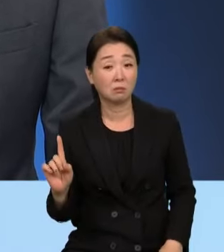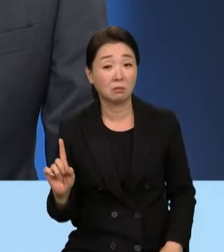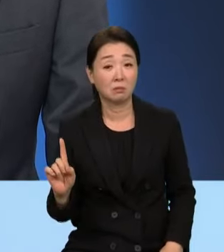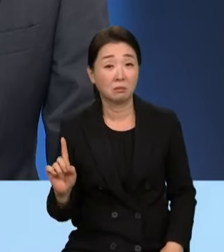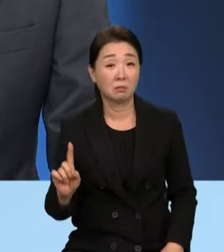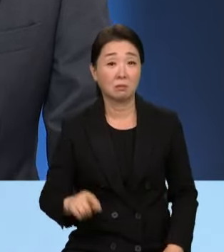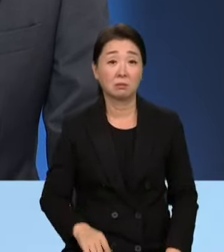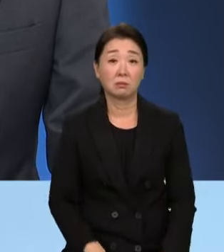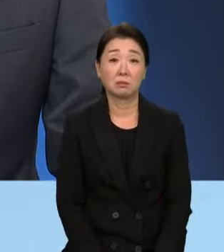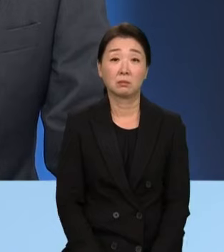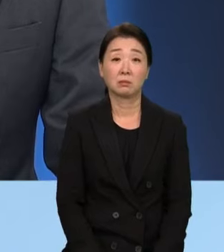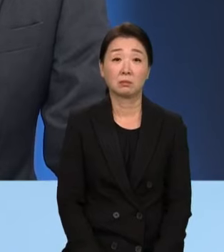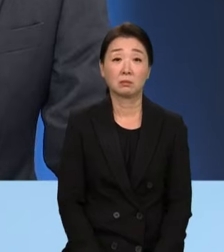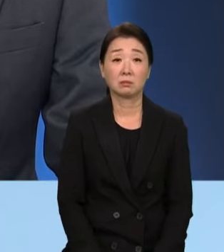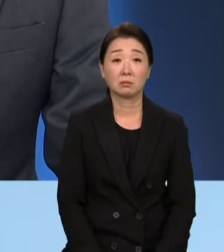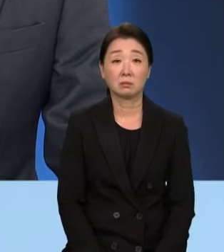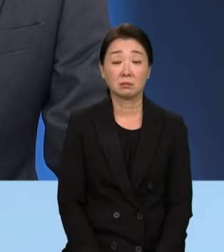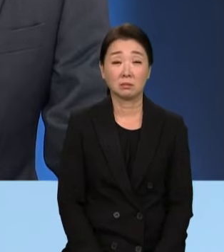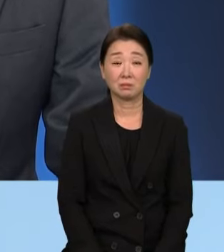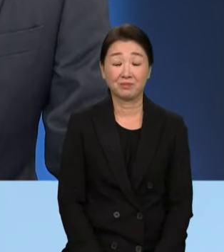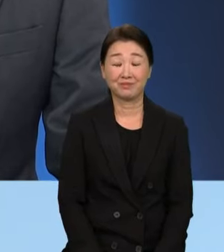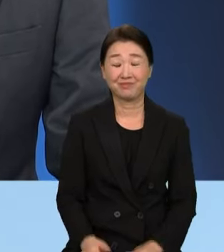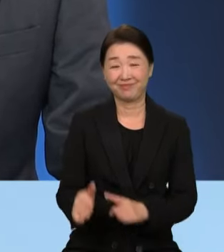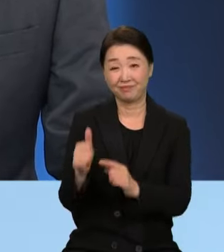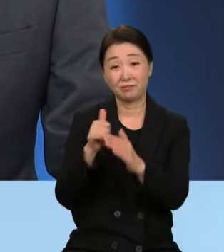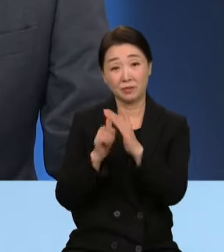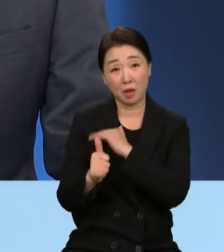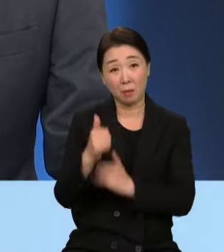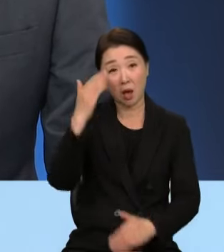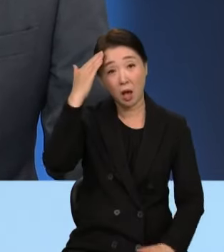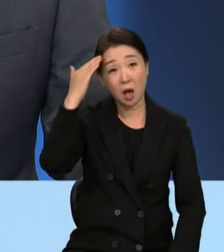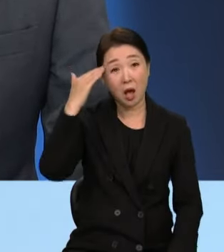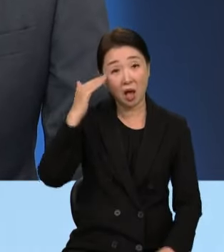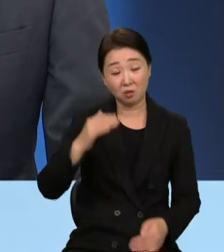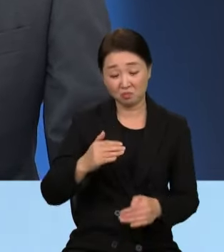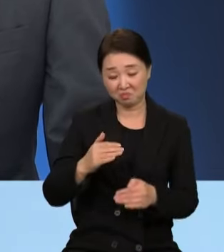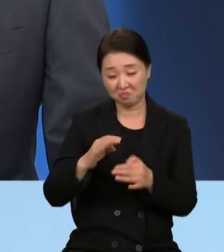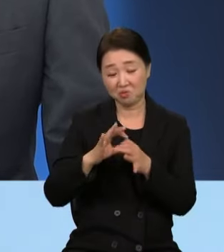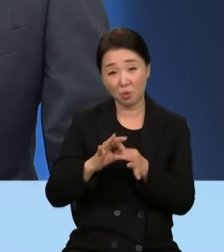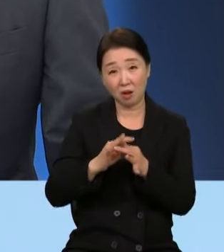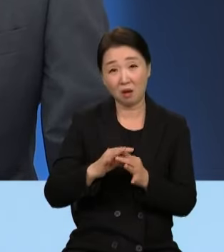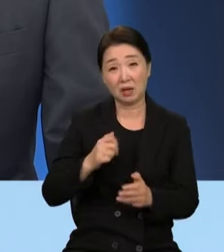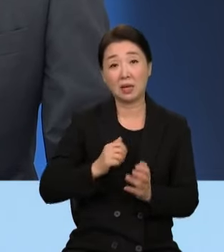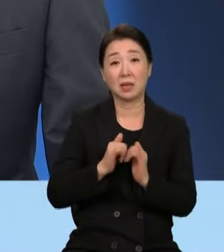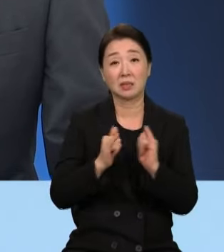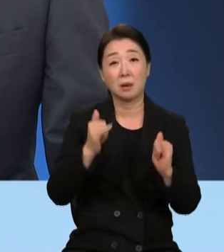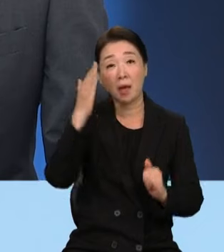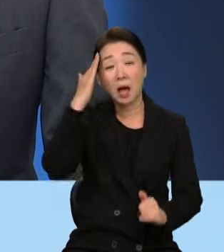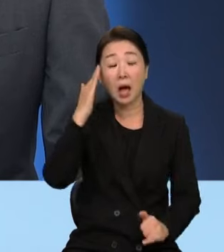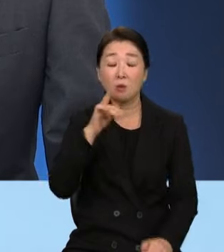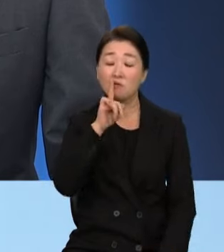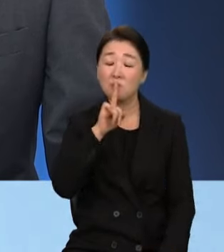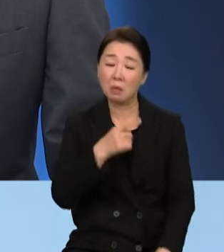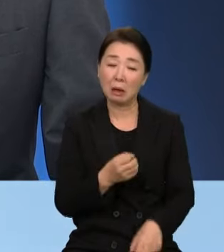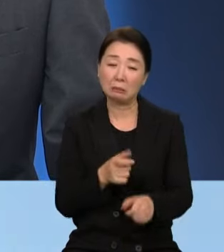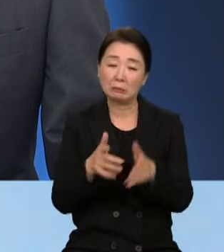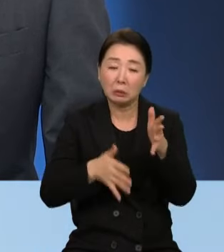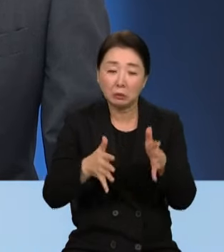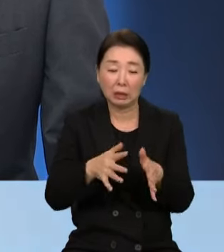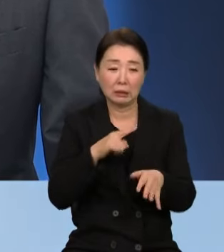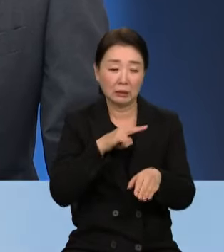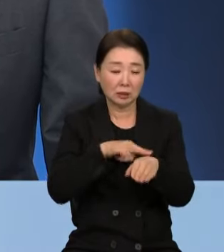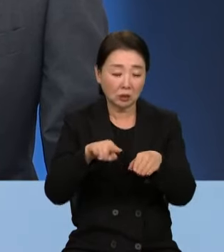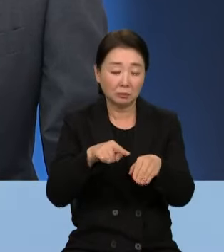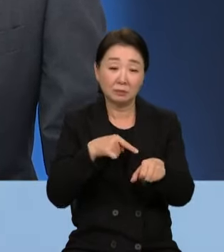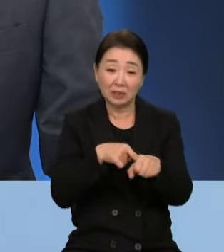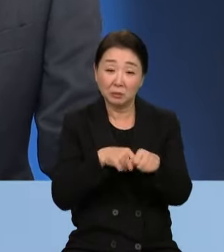그렇습니다 그 피터 곽 대표는 한국계 캐나다인이 그래서 한국말이 서툴러서 의미 전달이 좀 잘 되지 않을까 우려했기 때문에